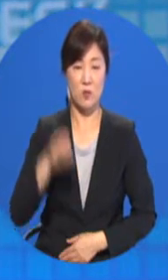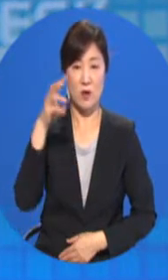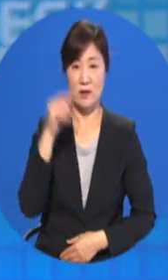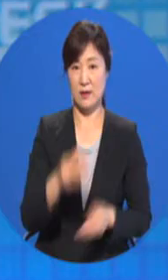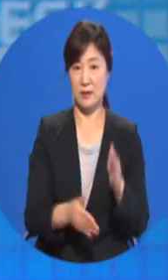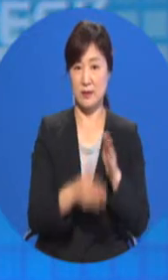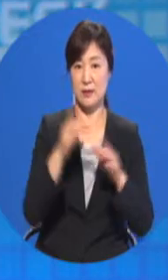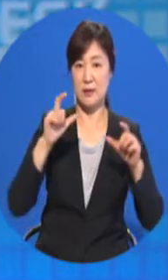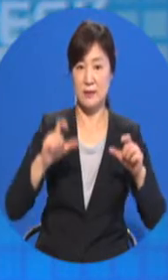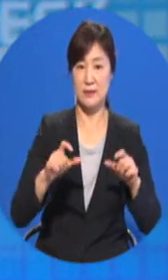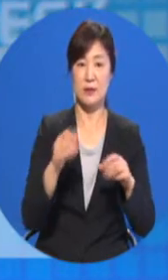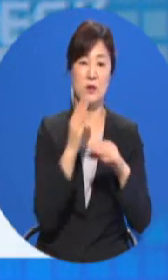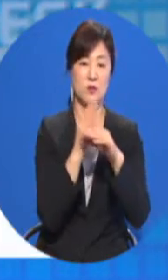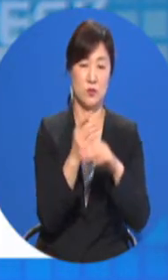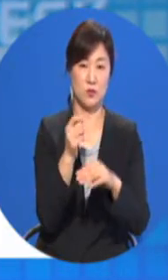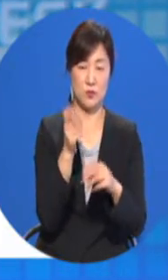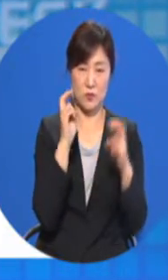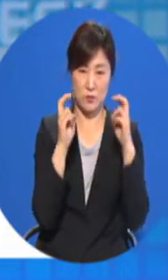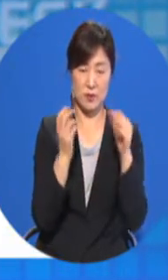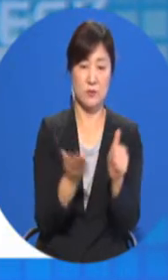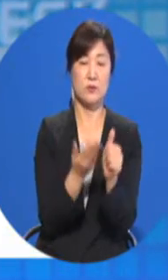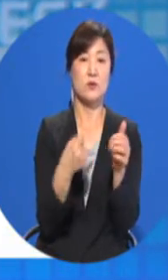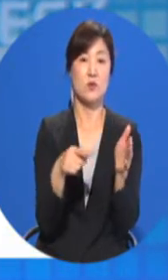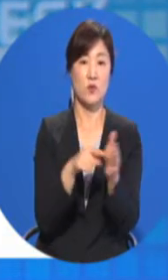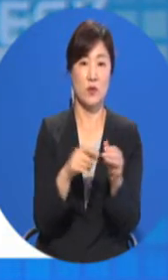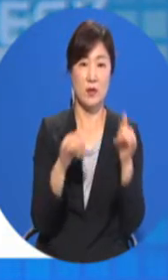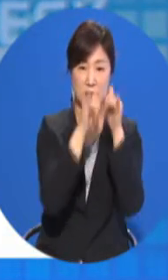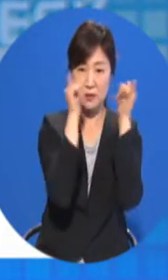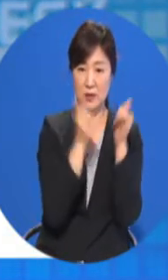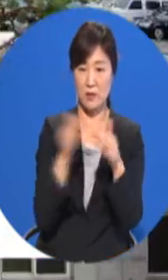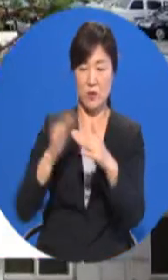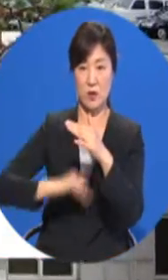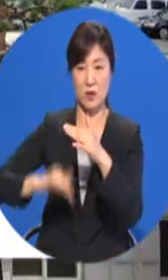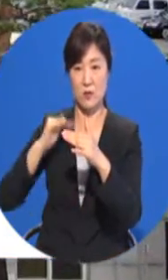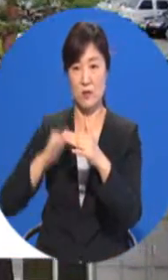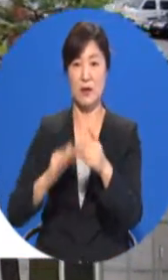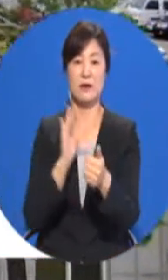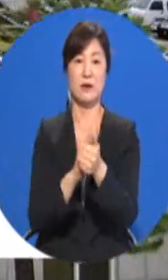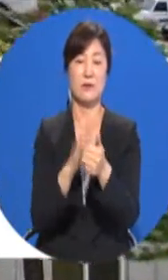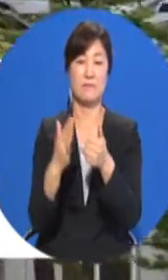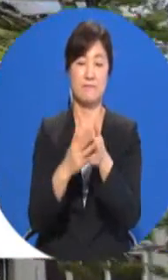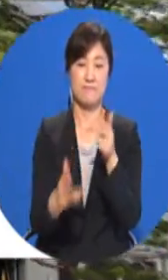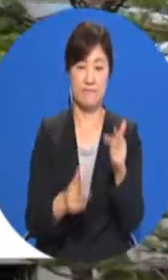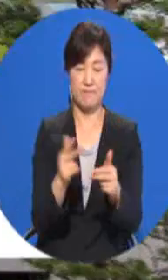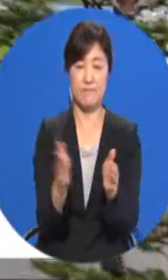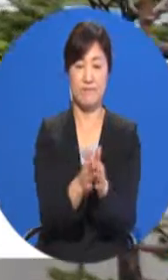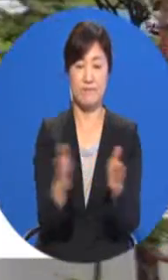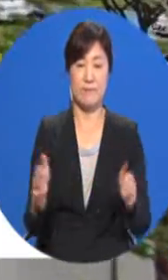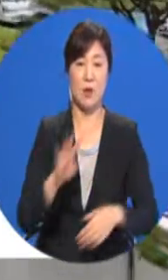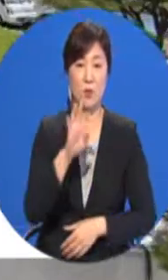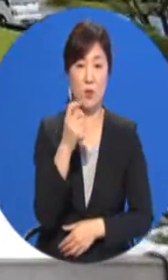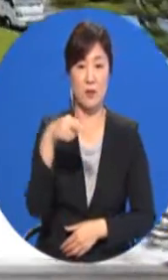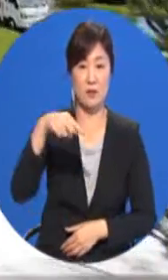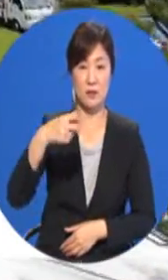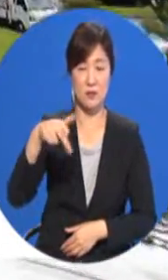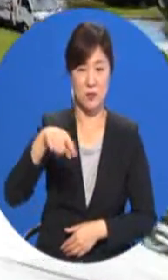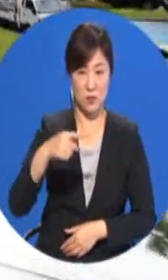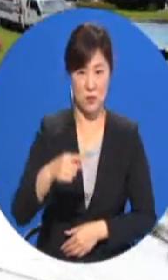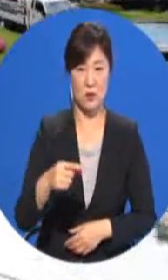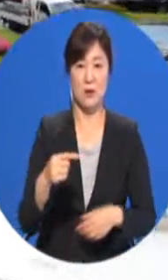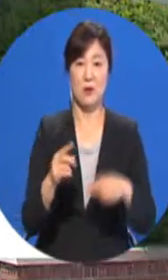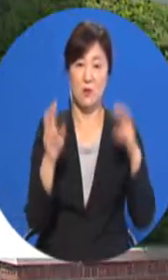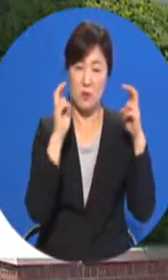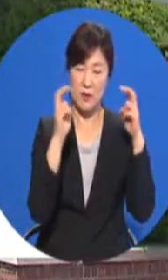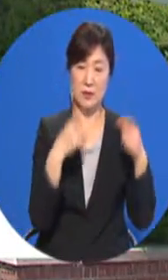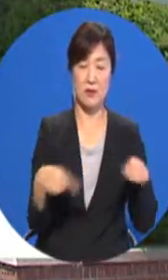광양시가 지역 벤처기업 육성을 위해 민관 협력 사업을 추진합니다. 광양시는 포스코, 벤처기업협의회